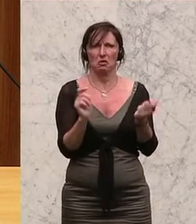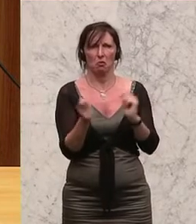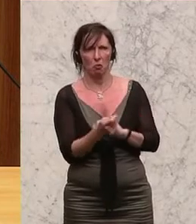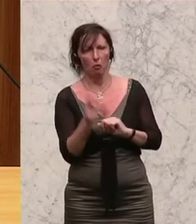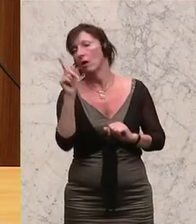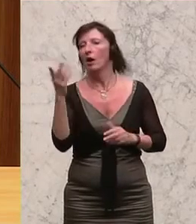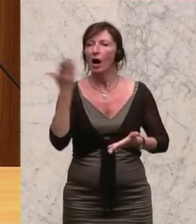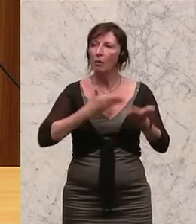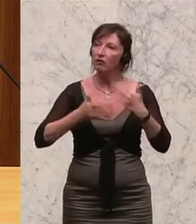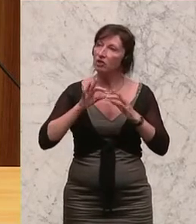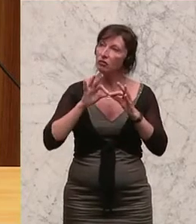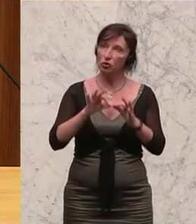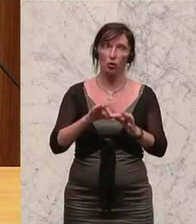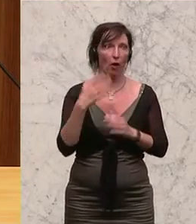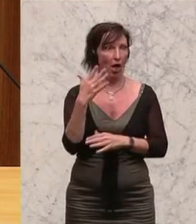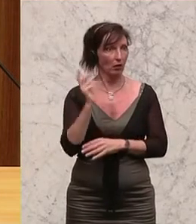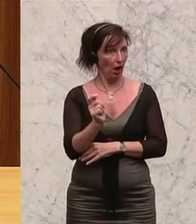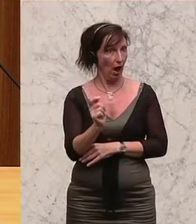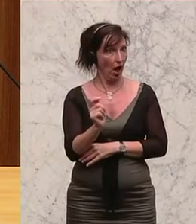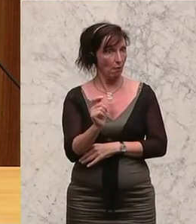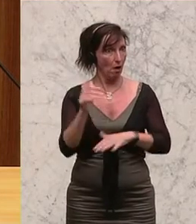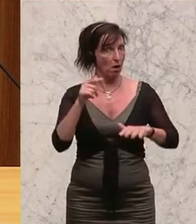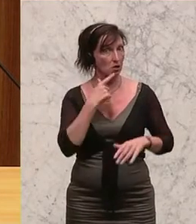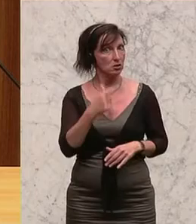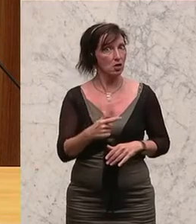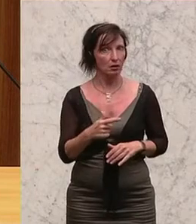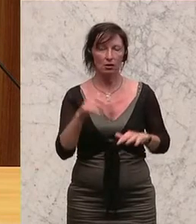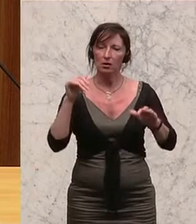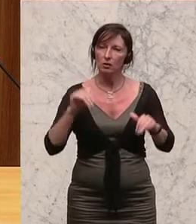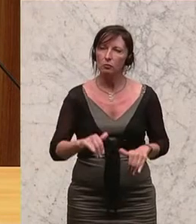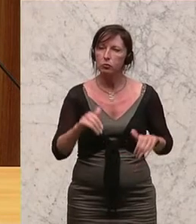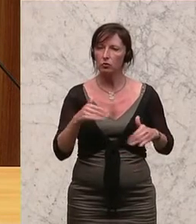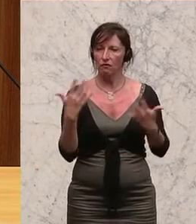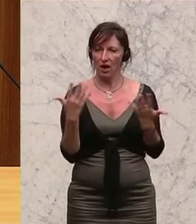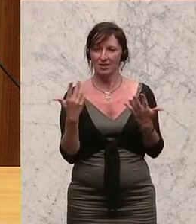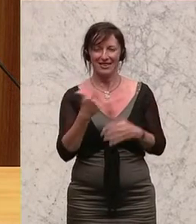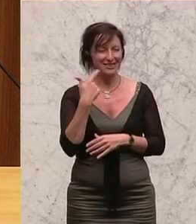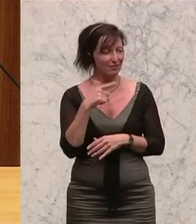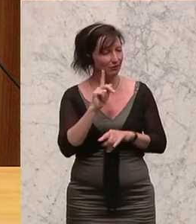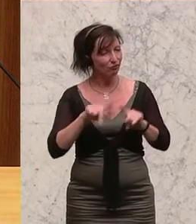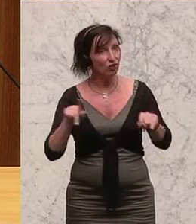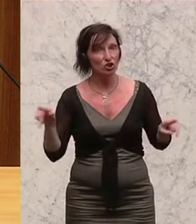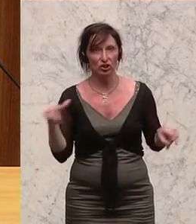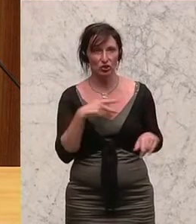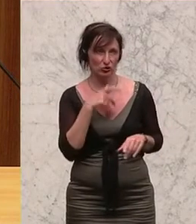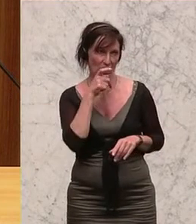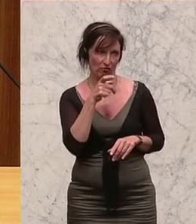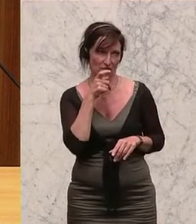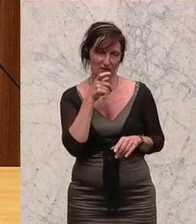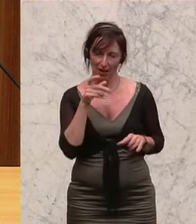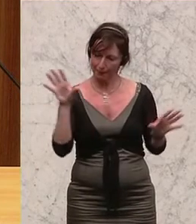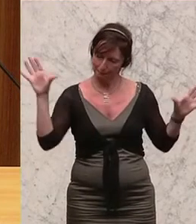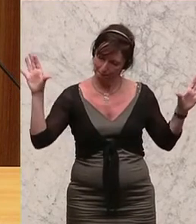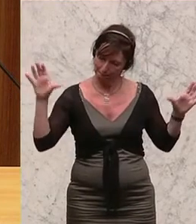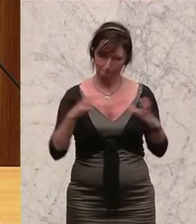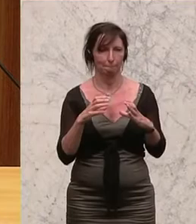Kammer der Wirtschaftstreuhänder, uns ernsthaft Gedanken darüber machen, nicht nur Gedanken, wir müssen zusammenlegen die 22 Sozialversicherungsträger auf ein bis